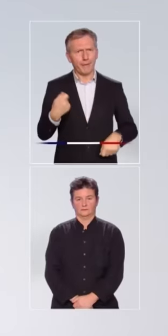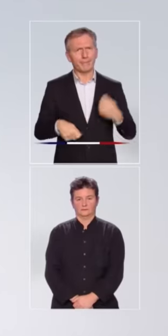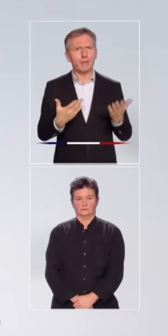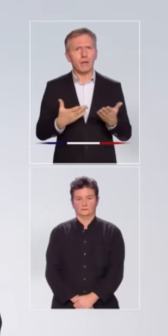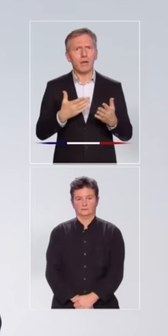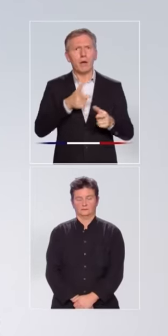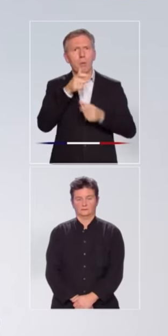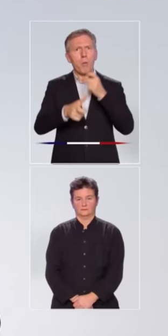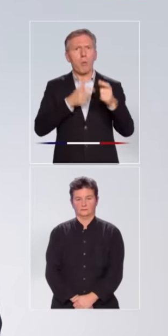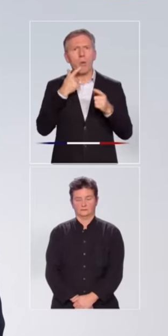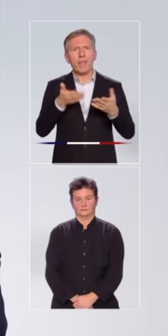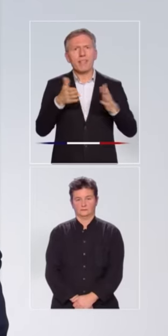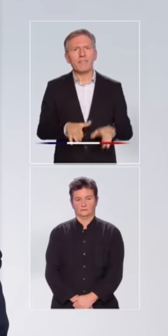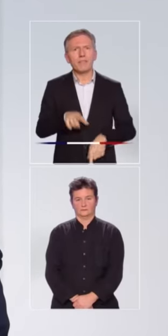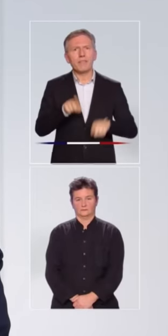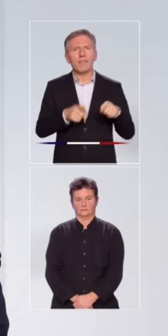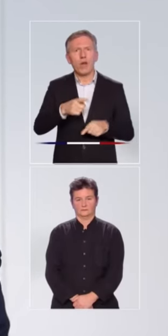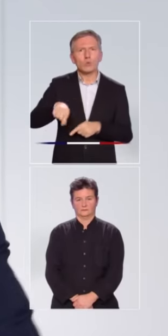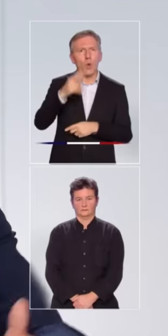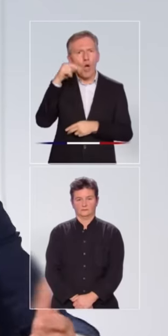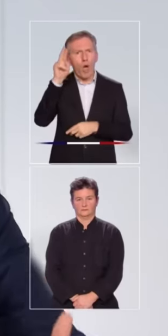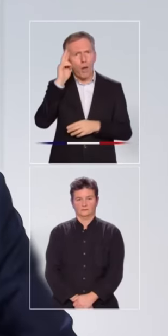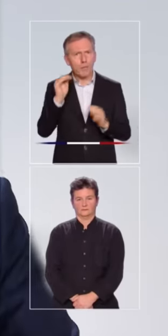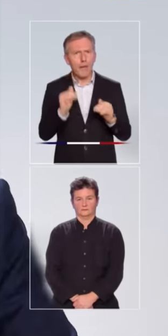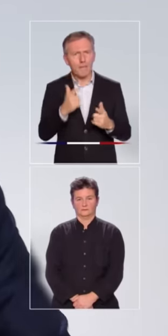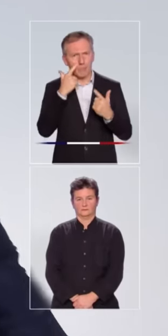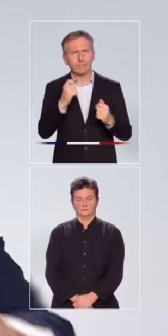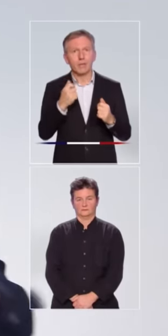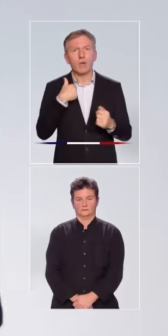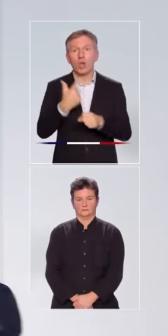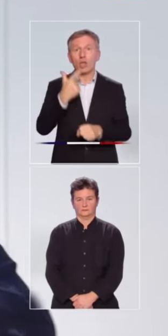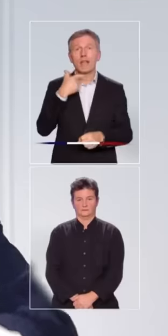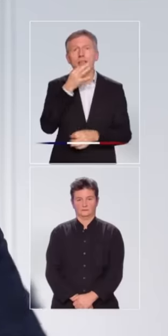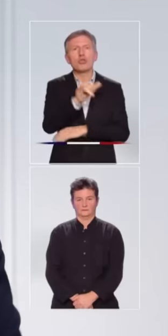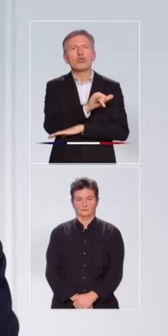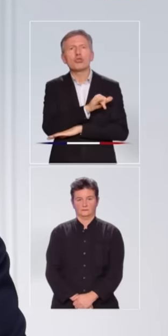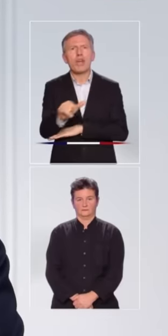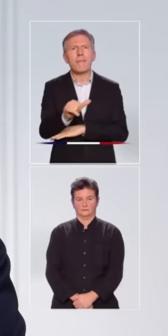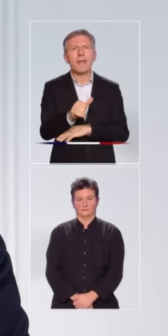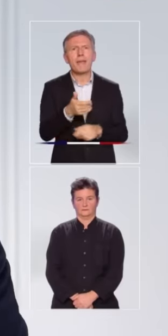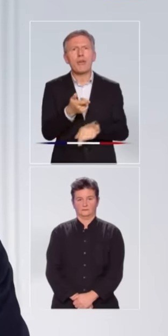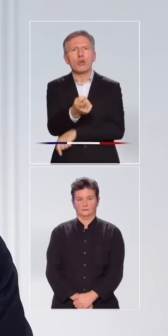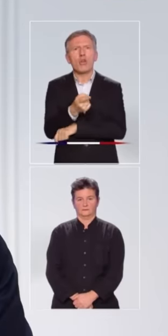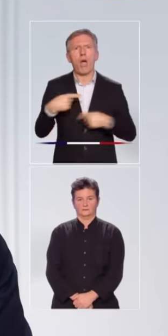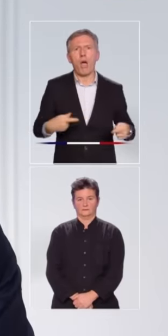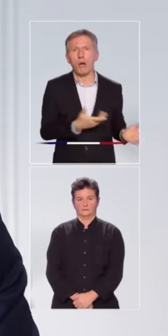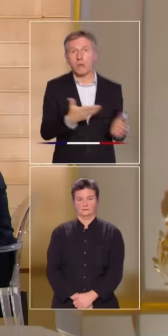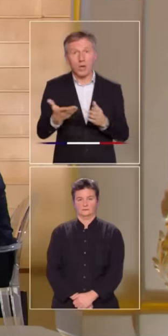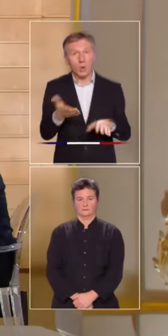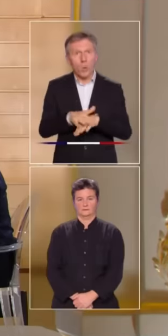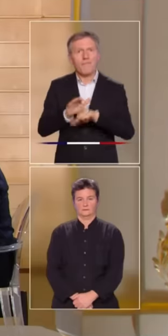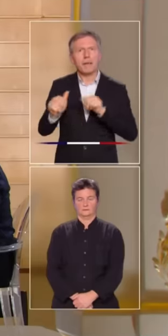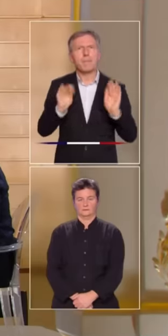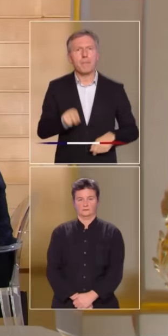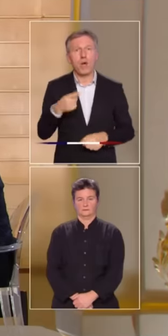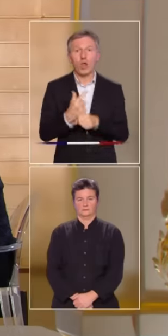très définitifs tenus parfois par certains à travers l'Europe. Il y a 2 ans, nous disions « jamais on n'enverra de chars ». On l'a fait. Il y a